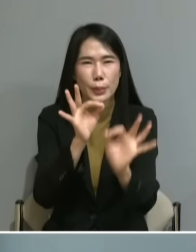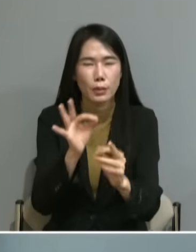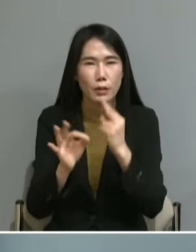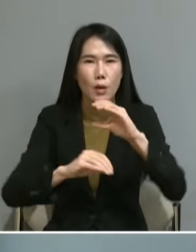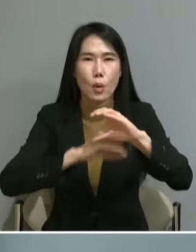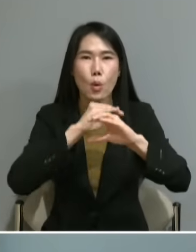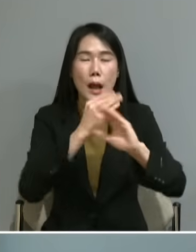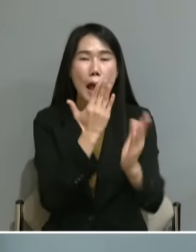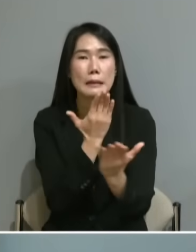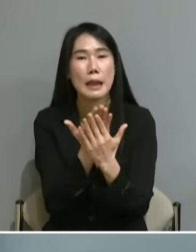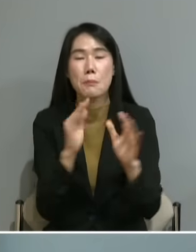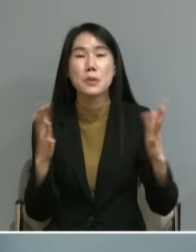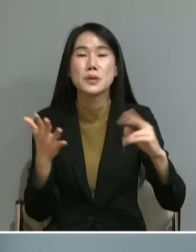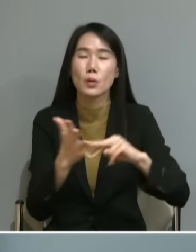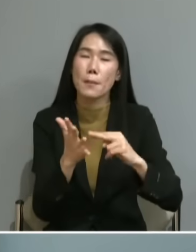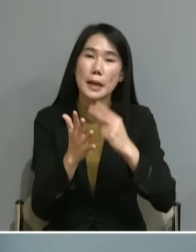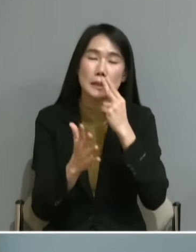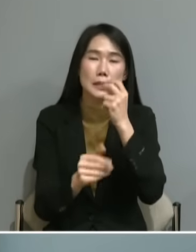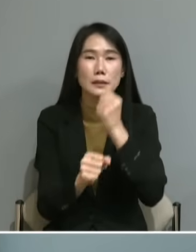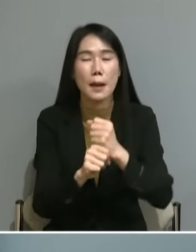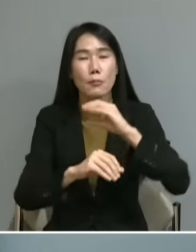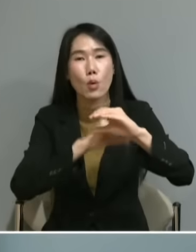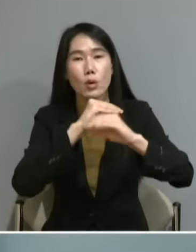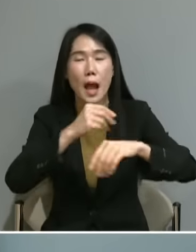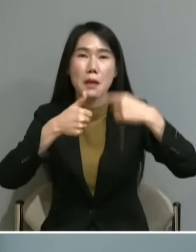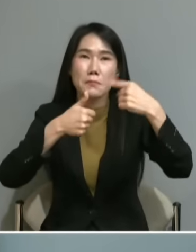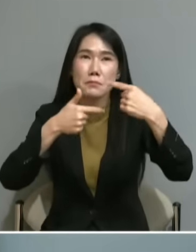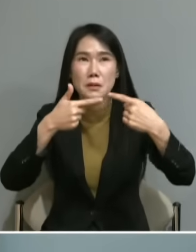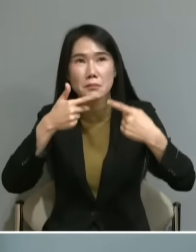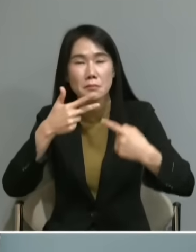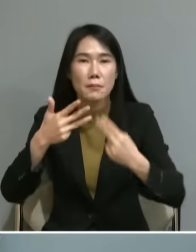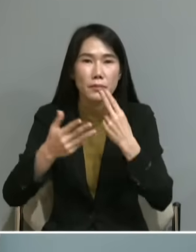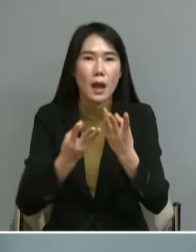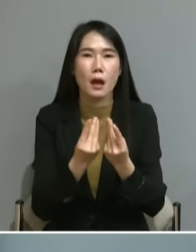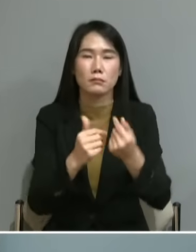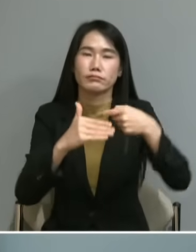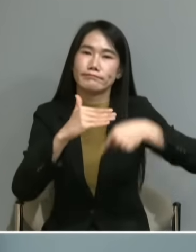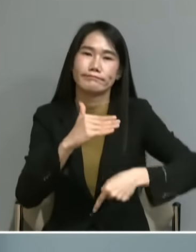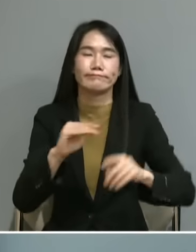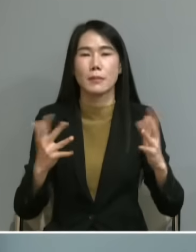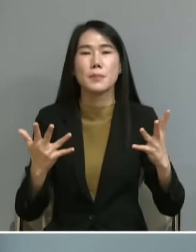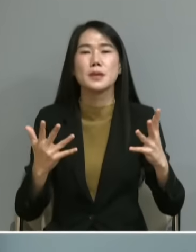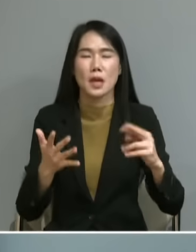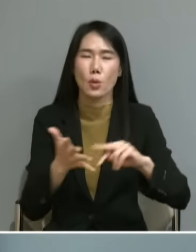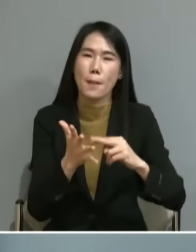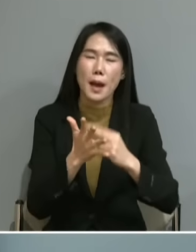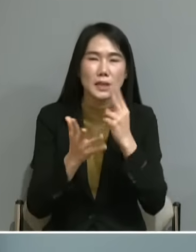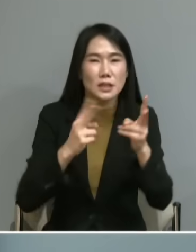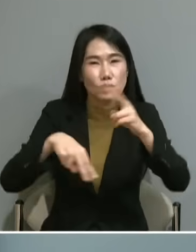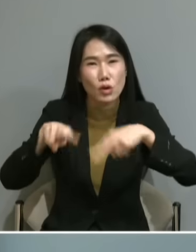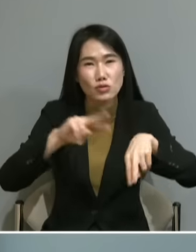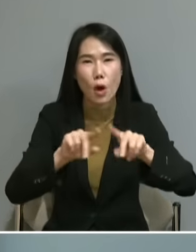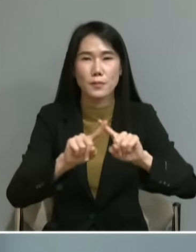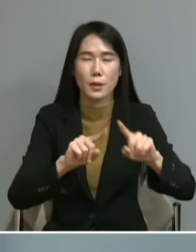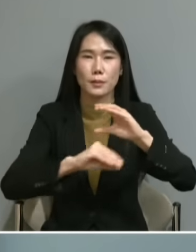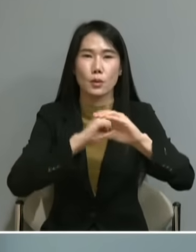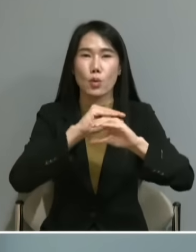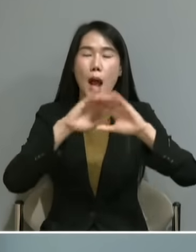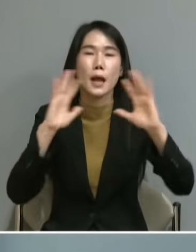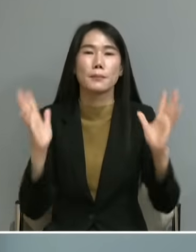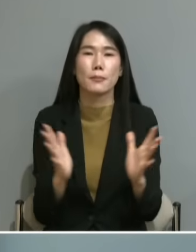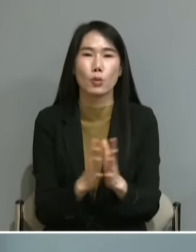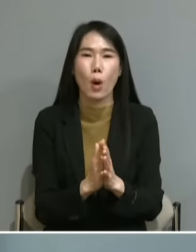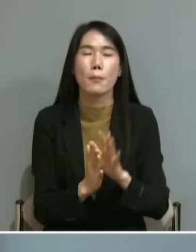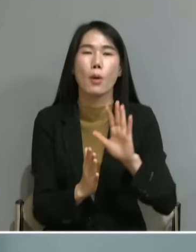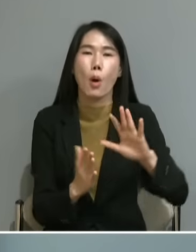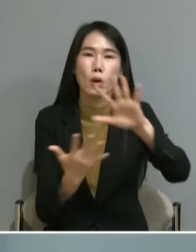ครงการประกอบว่าจะต้องมาทำโครงการพัฒนาโครงสร้างพื้นฐานที่จุดใดจุดใดที่จะต้องไปตรวจสอบแต่มันเป็นโครงการภาพรวม